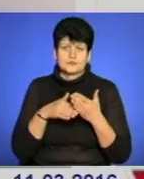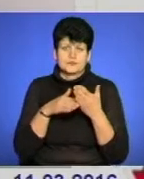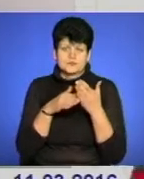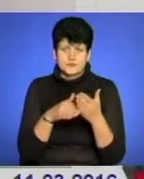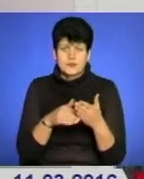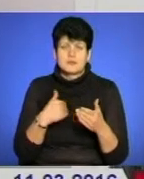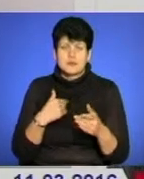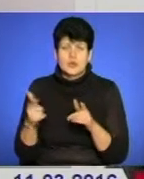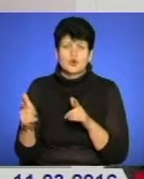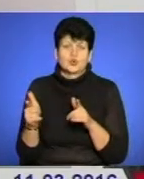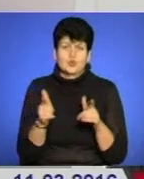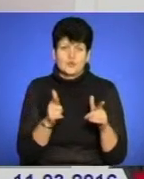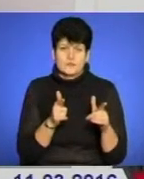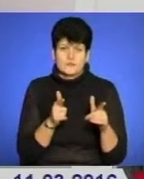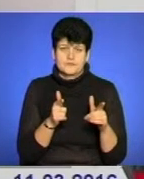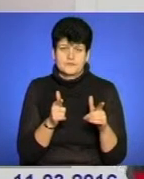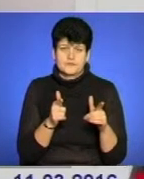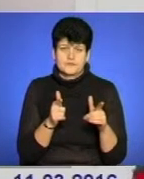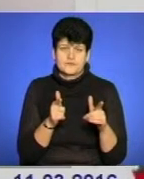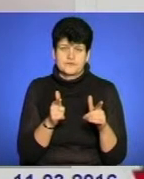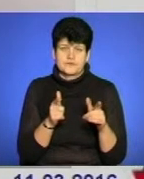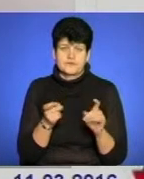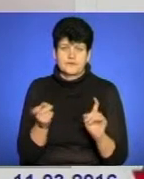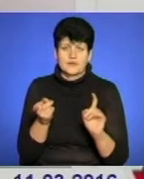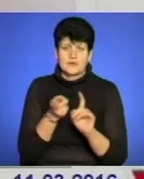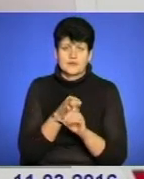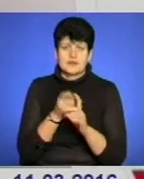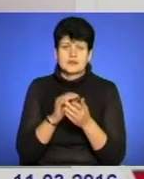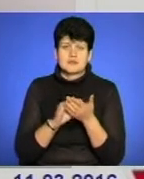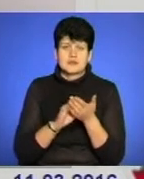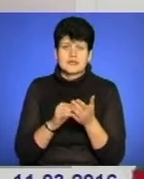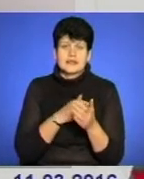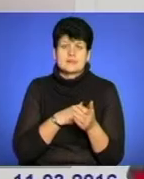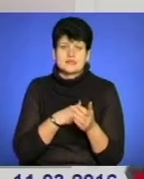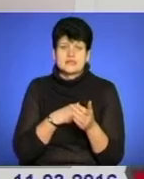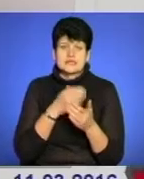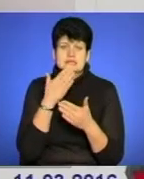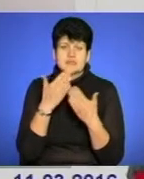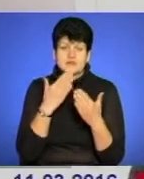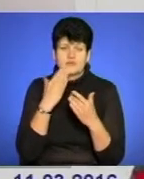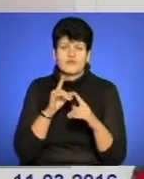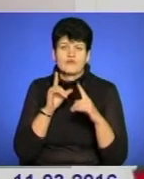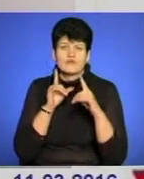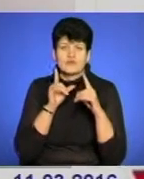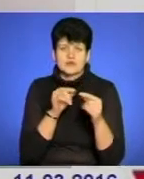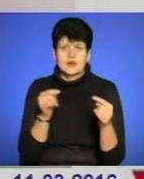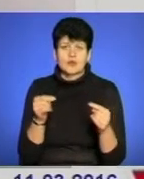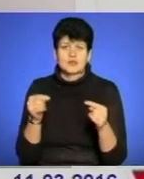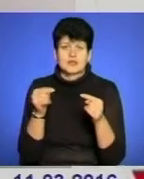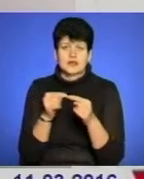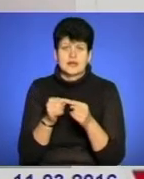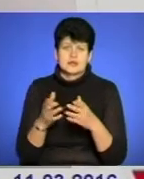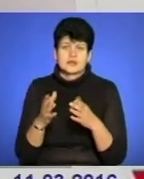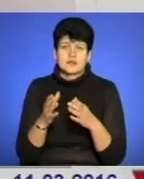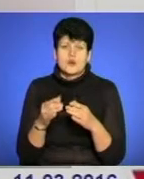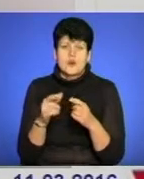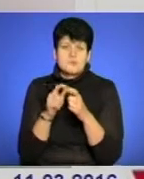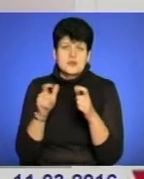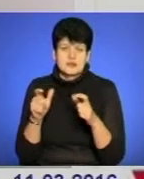Тобто ми готові включитися у вигляді написання депутатських запитів, у вигляді виїздів на конкретні об'єкти, у вигляді